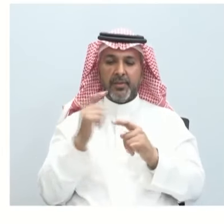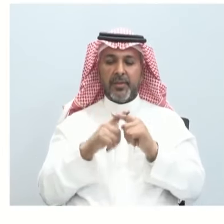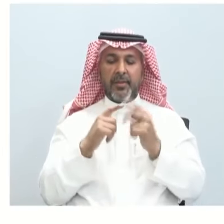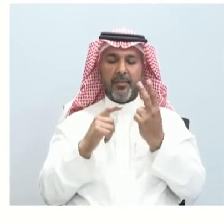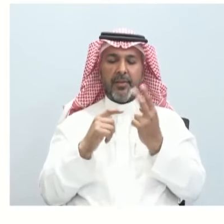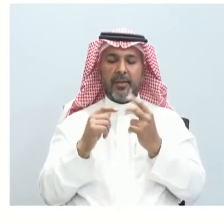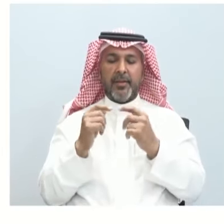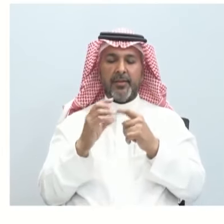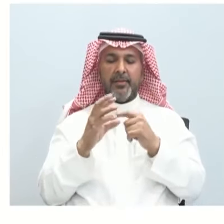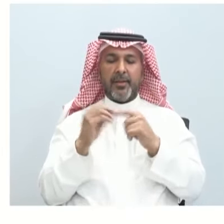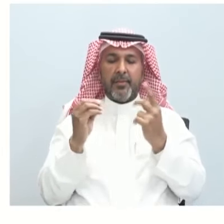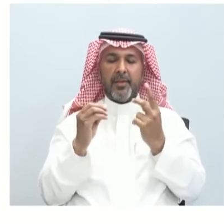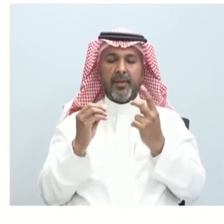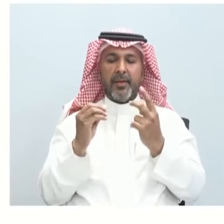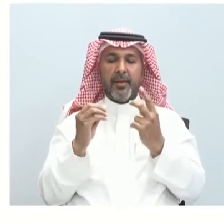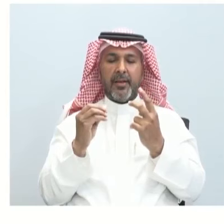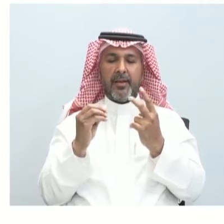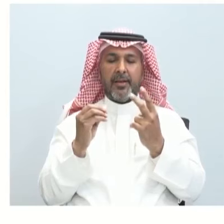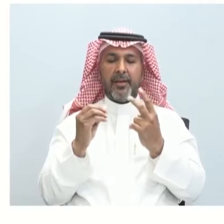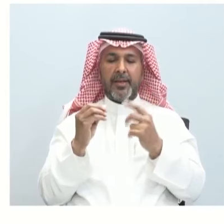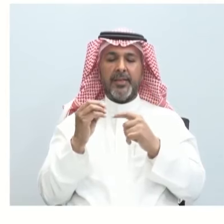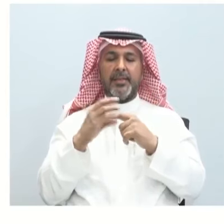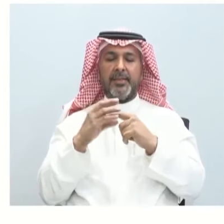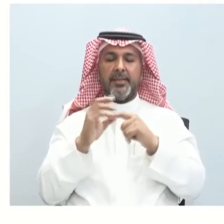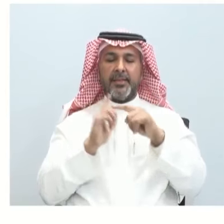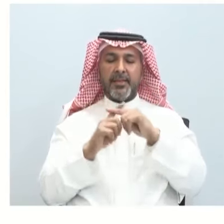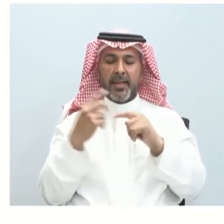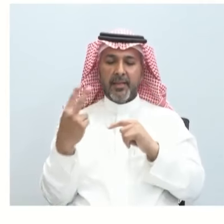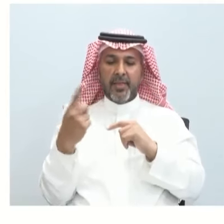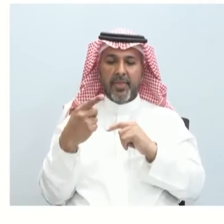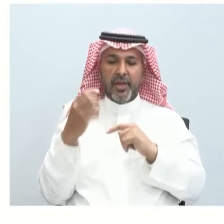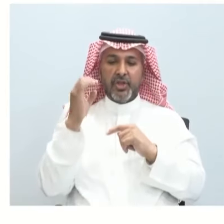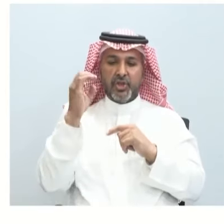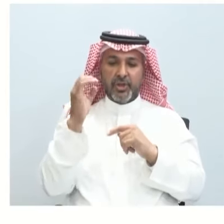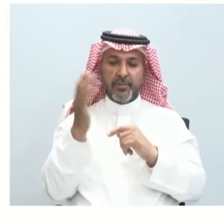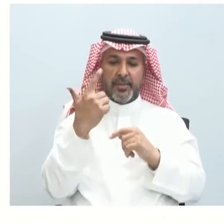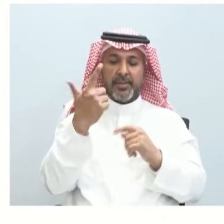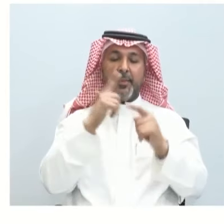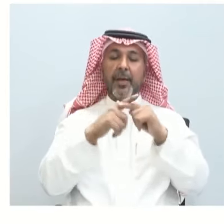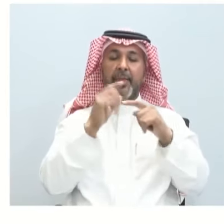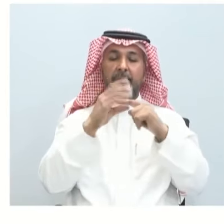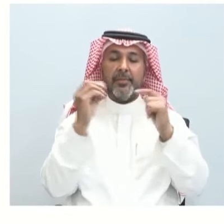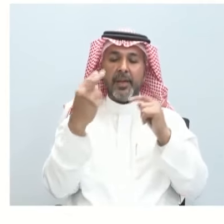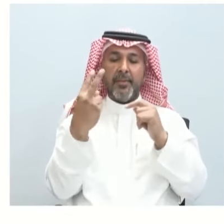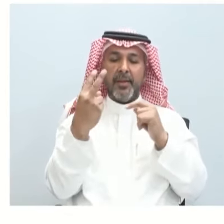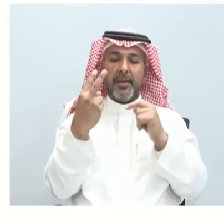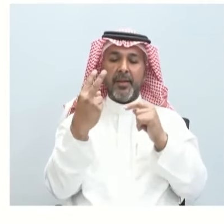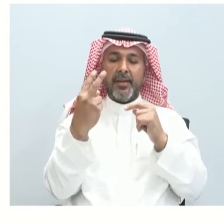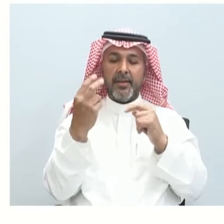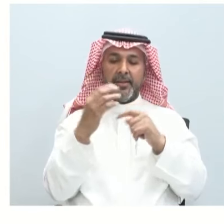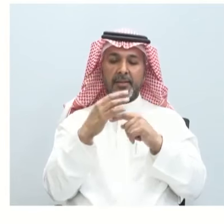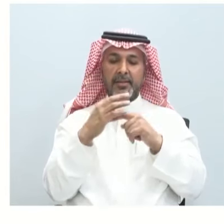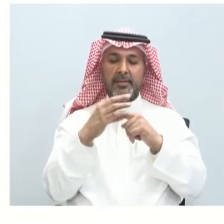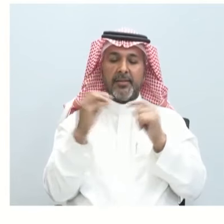باجراء عمليه الضرب سبعه بسالب اثنين سالب 14 سبعه ضرب سالب اثنين سالب